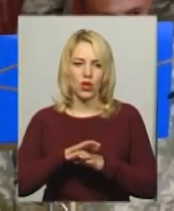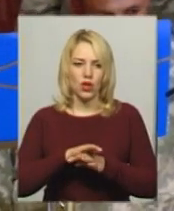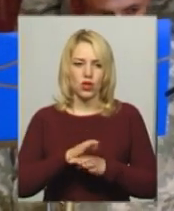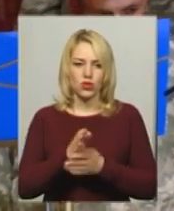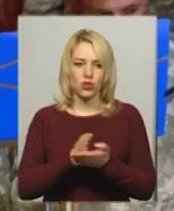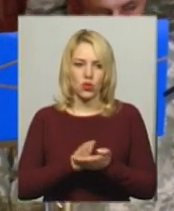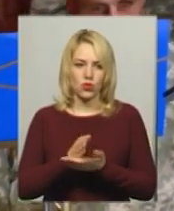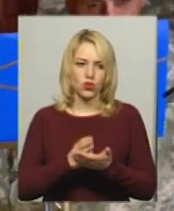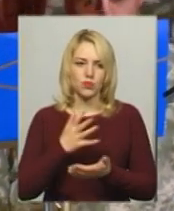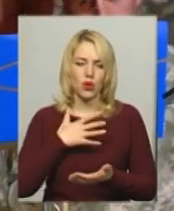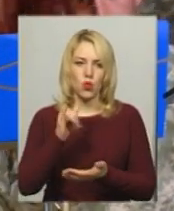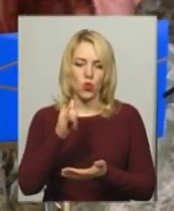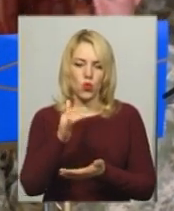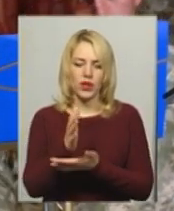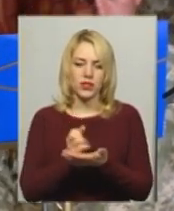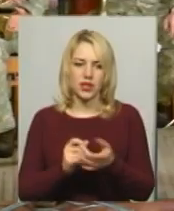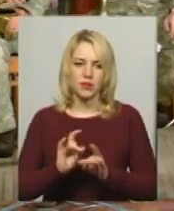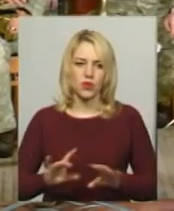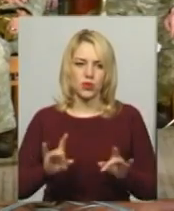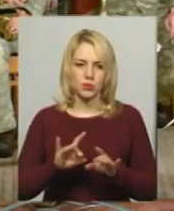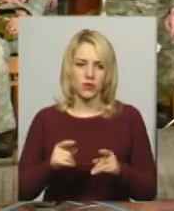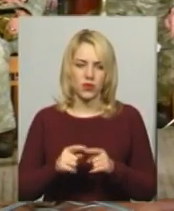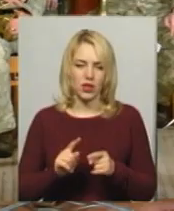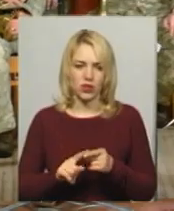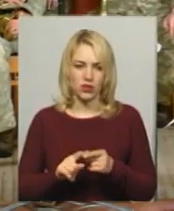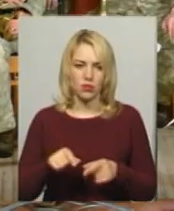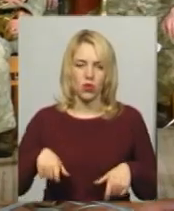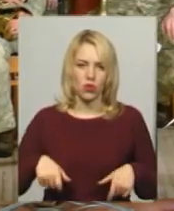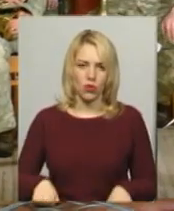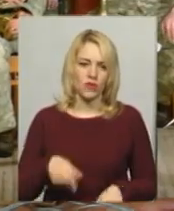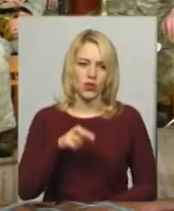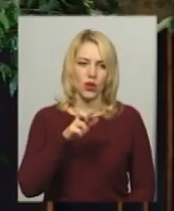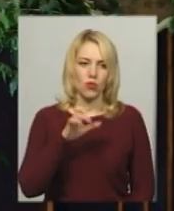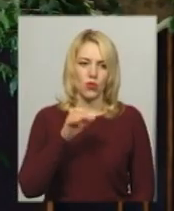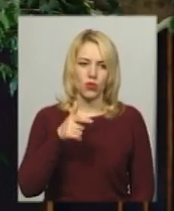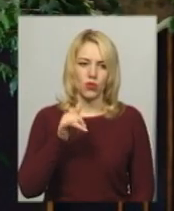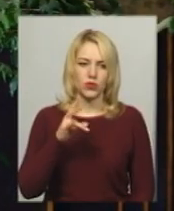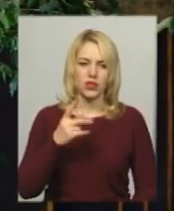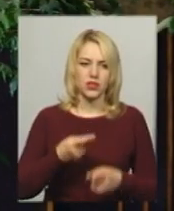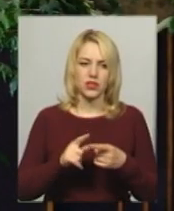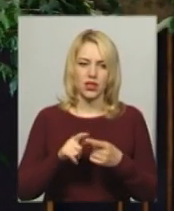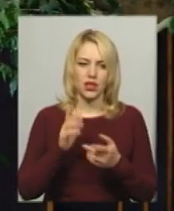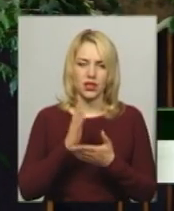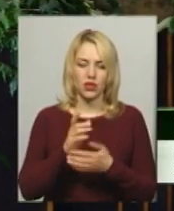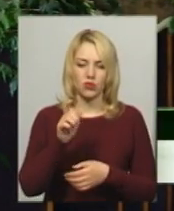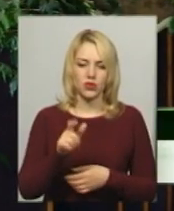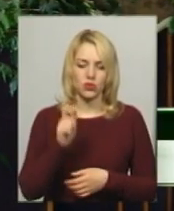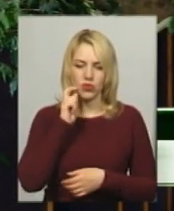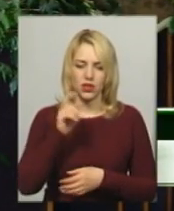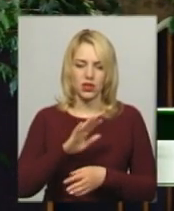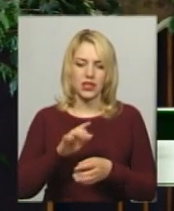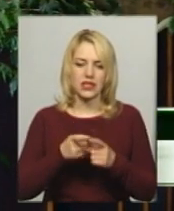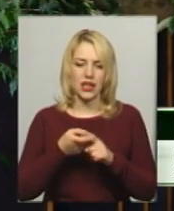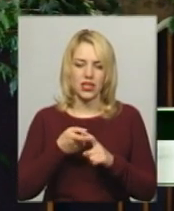розповідає командир бригади територіальної оборони Хмельницької області полковник Ігор Богун. Це є громадян України, незалежно від